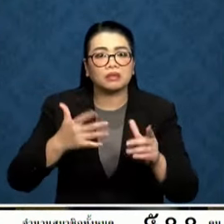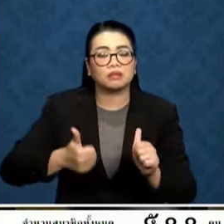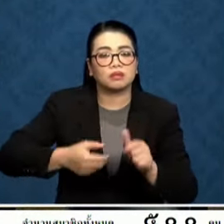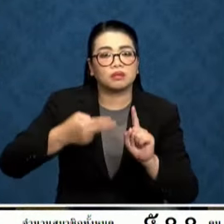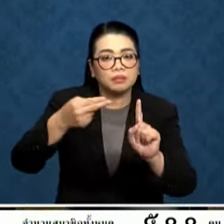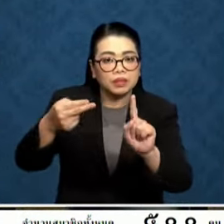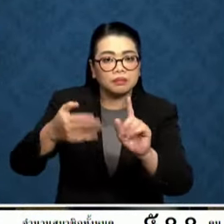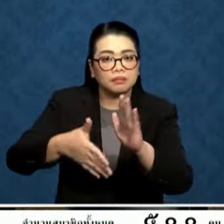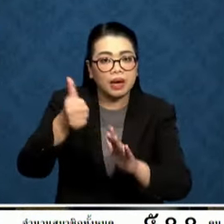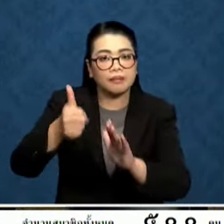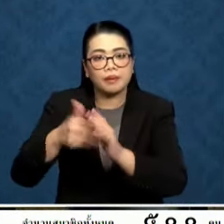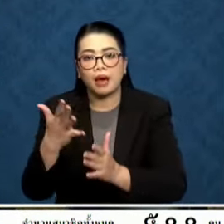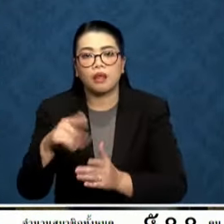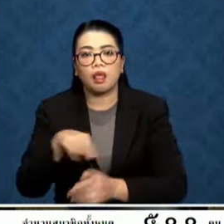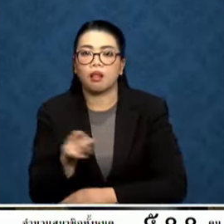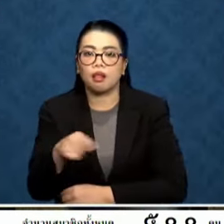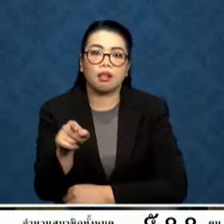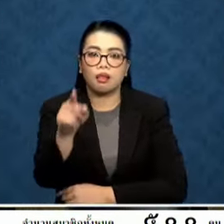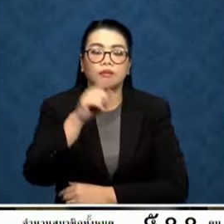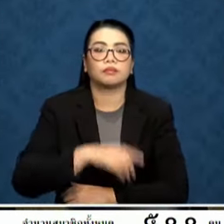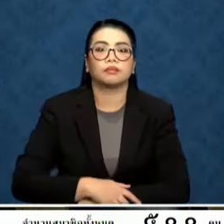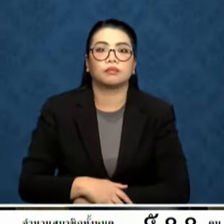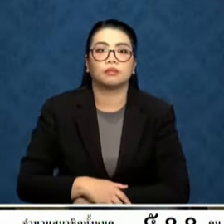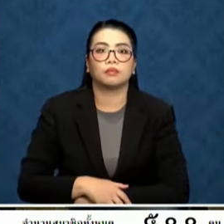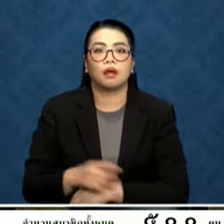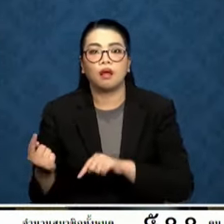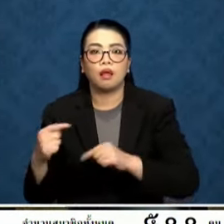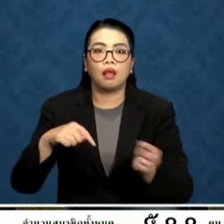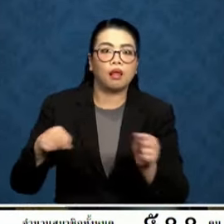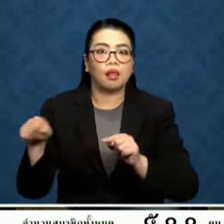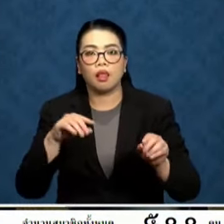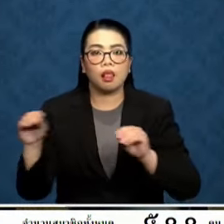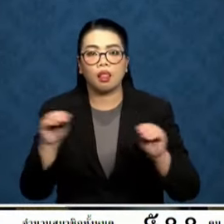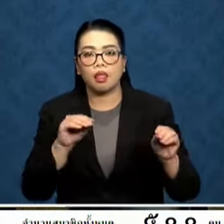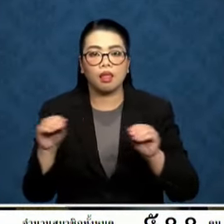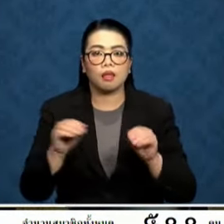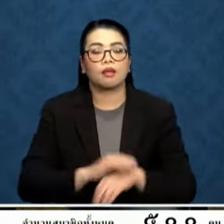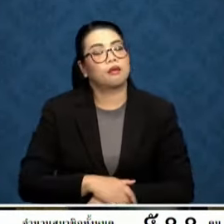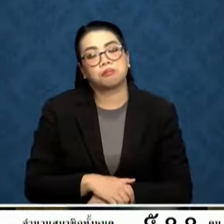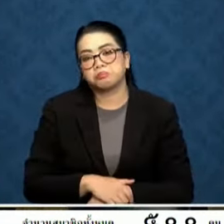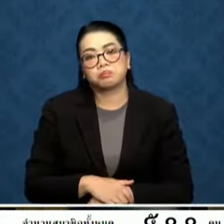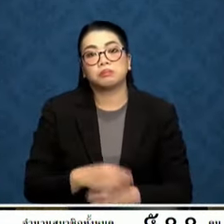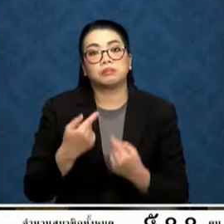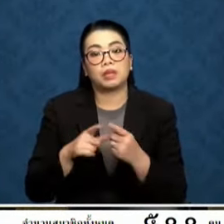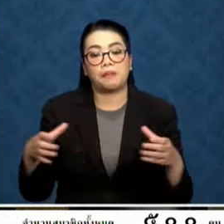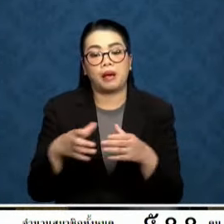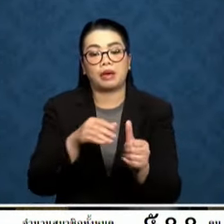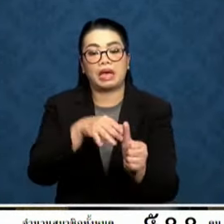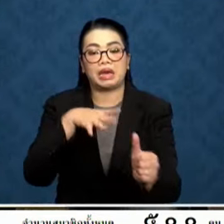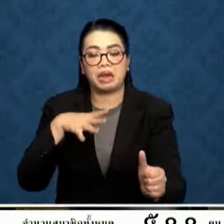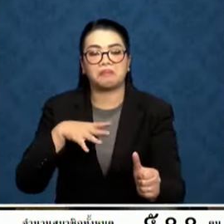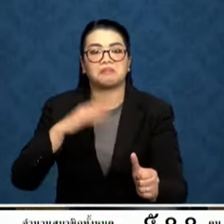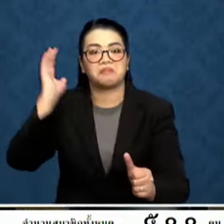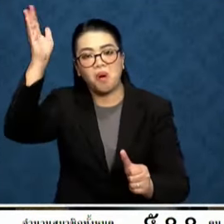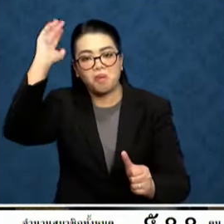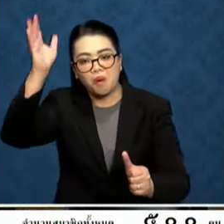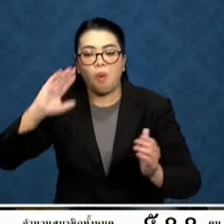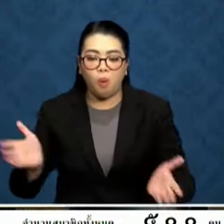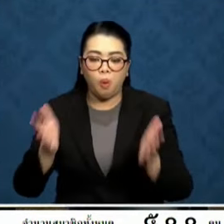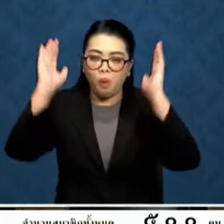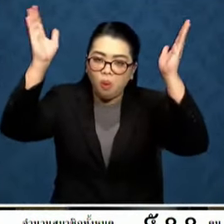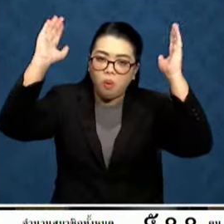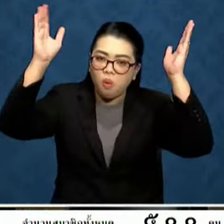นะครับอย่างไรก็ตามแต่พรรคแกนนำรัฐบาลก็โหมโฆษณา